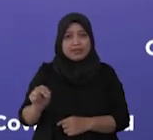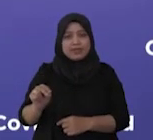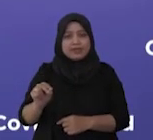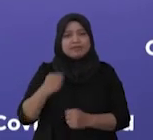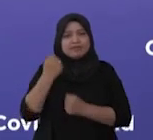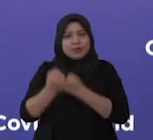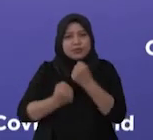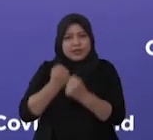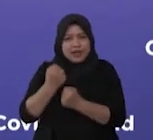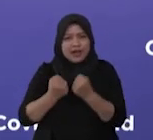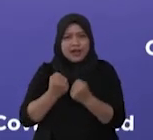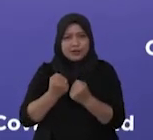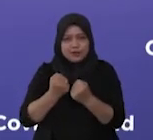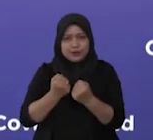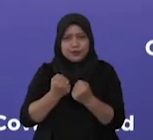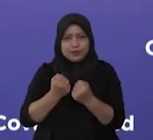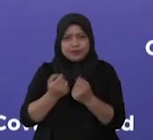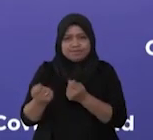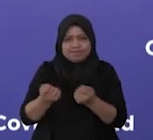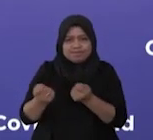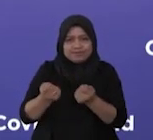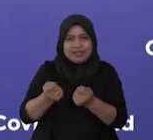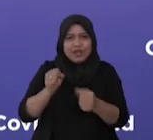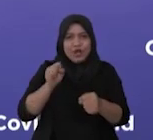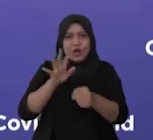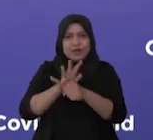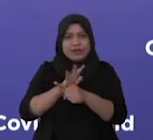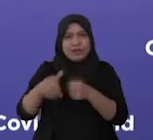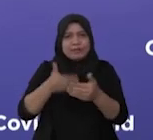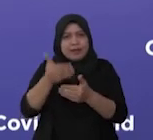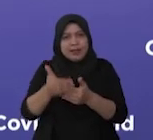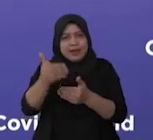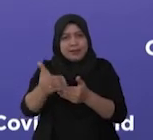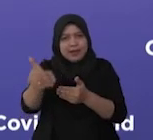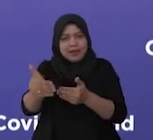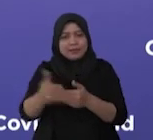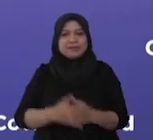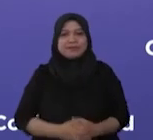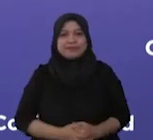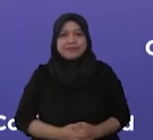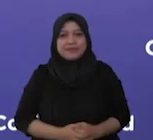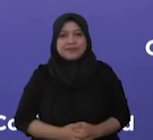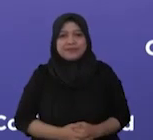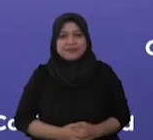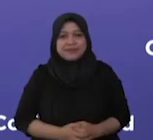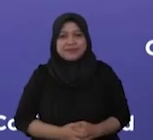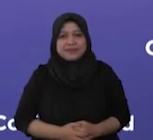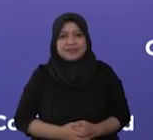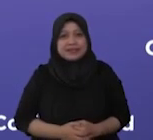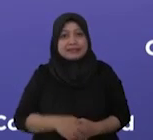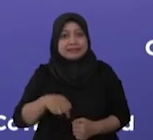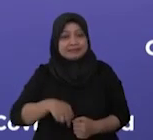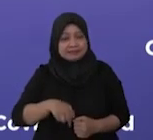upaya pengendalian copied 19 ini secara sinergis dalam dengan tahapan-tahapannya saudara-saudara kita masih